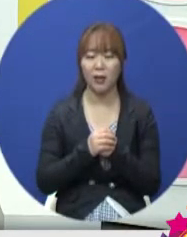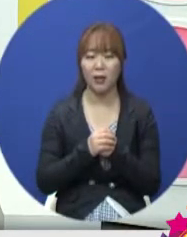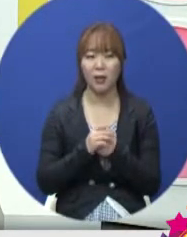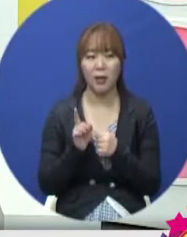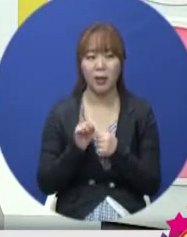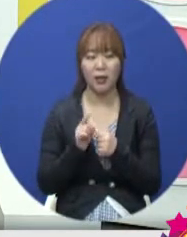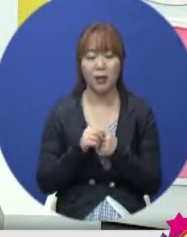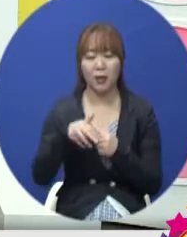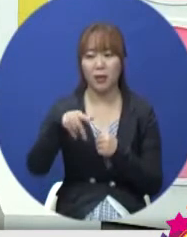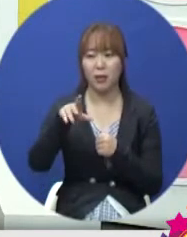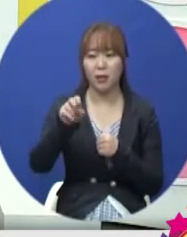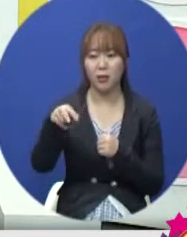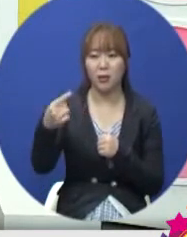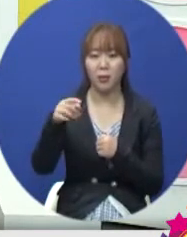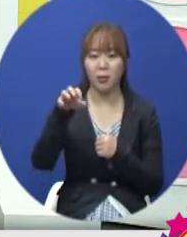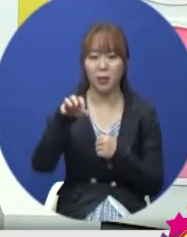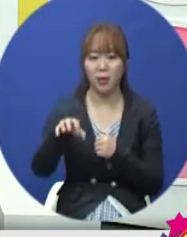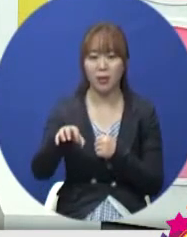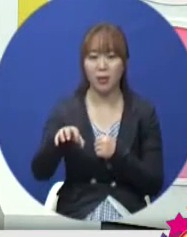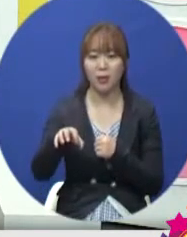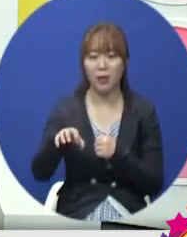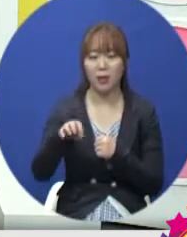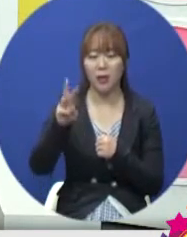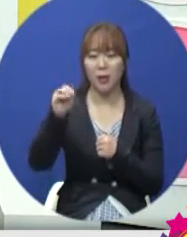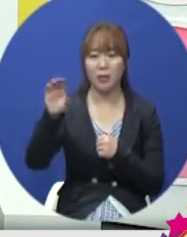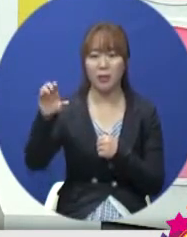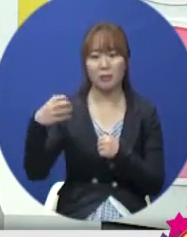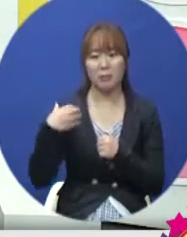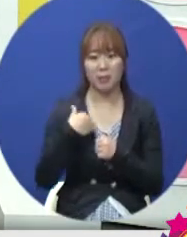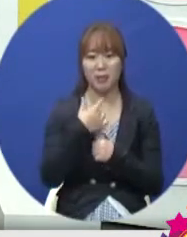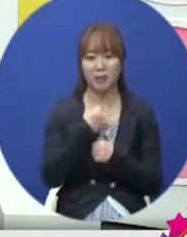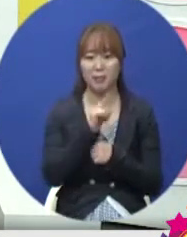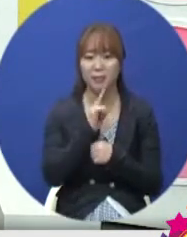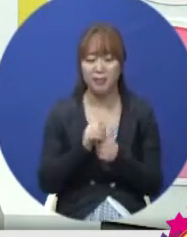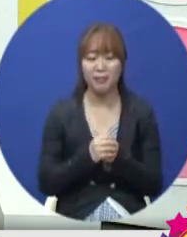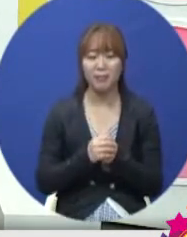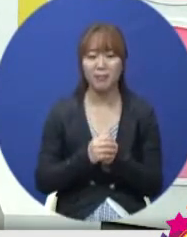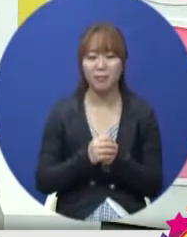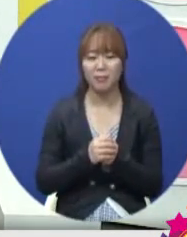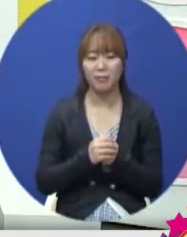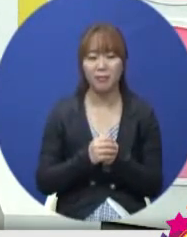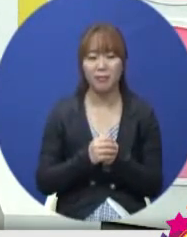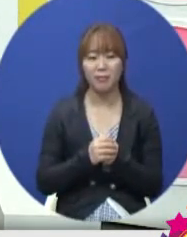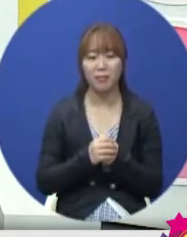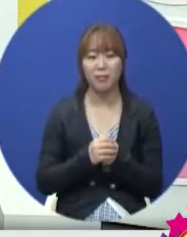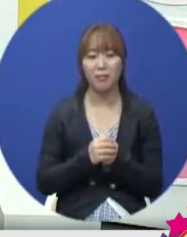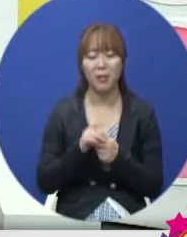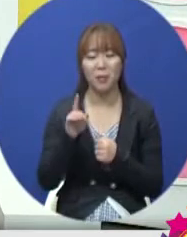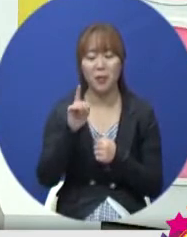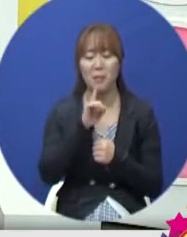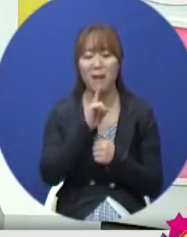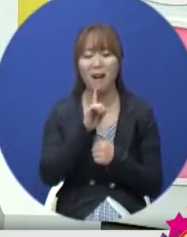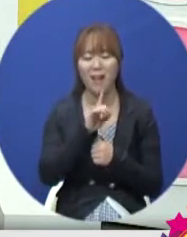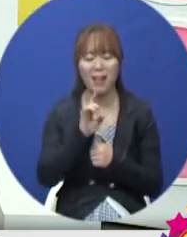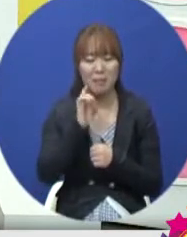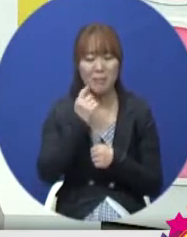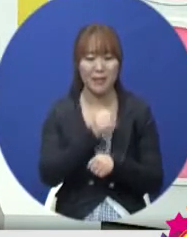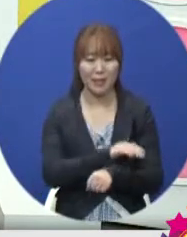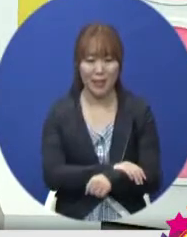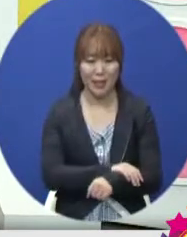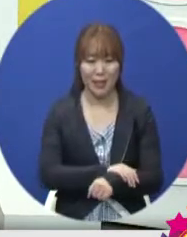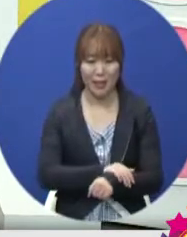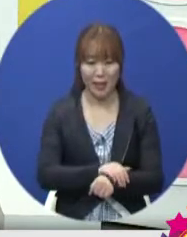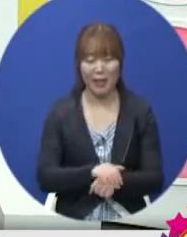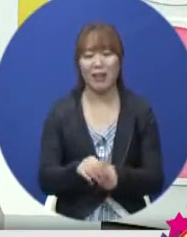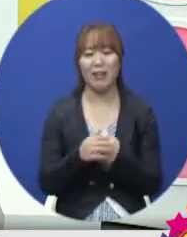뭐야 청도에서 MC 보시더라고요 함영기 씨. 아, 어리 함영기 씨. 아, 제가요? 예, 네, 근데 아유. 왜 이렇게 말을 이쁘게 잘해?